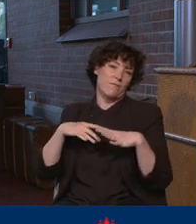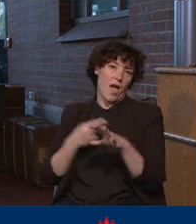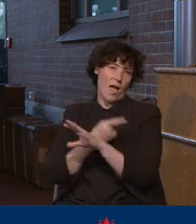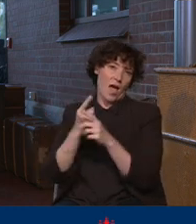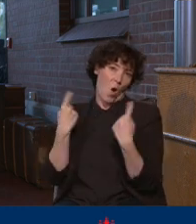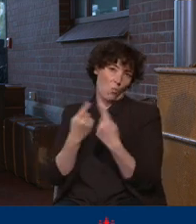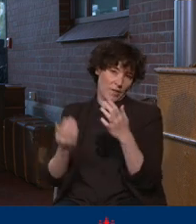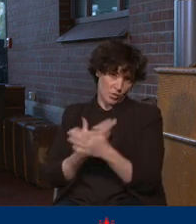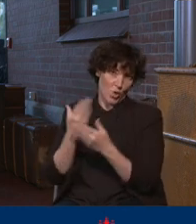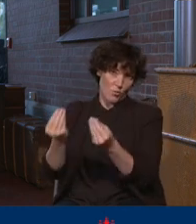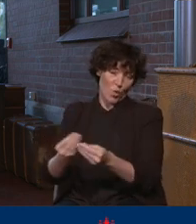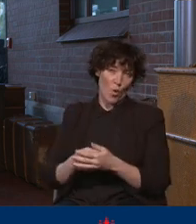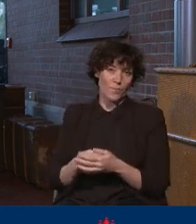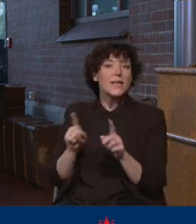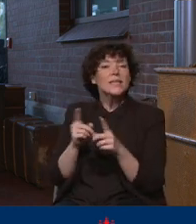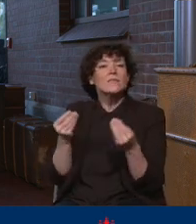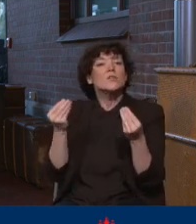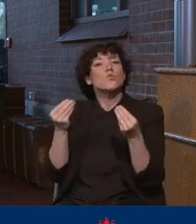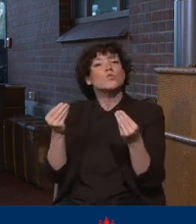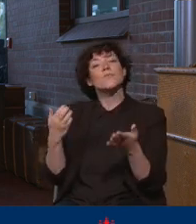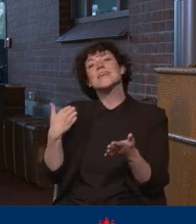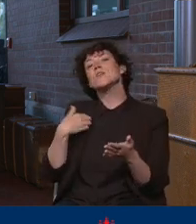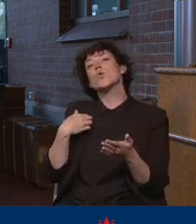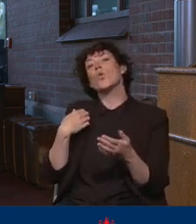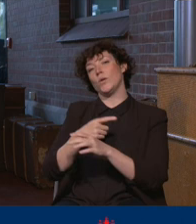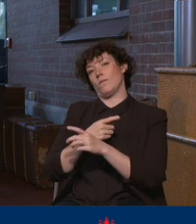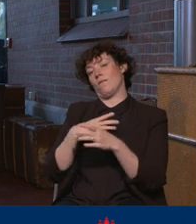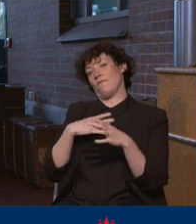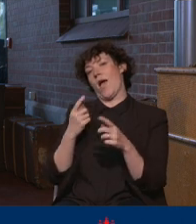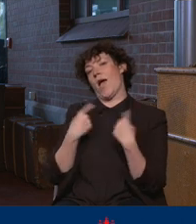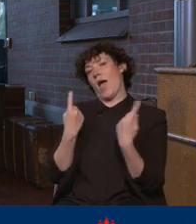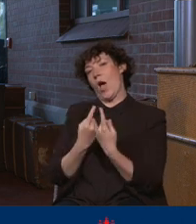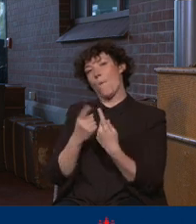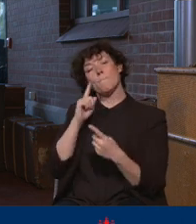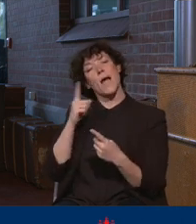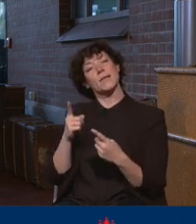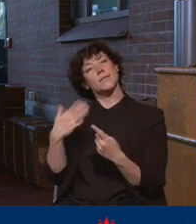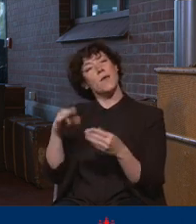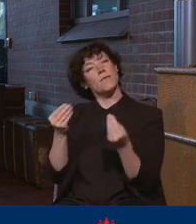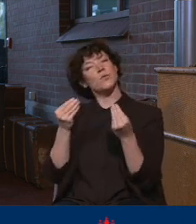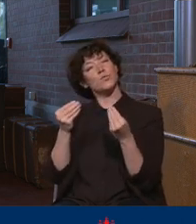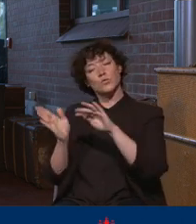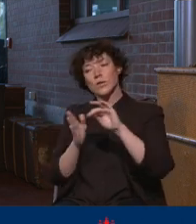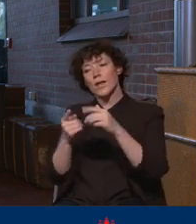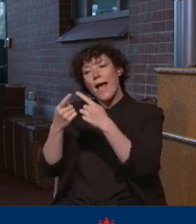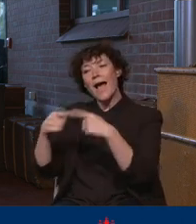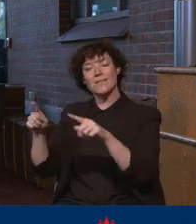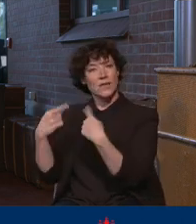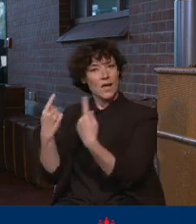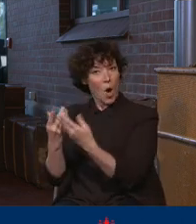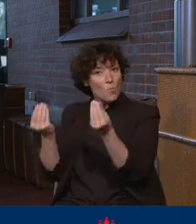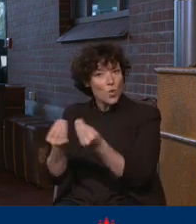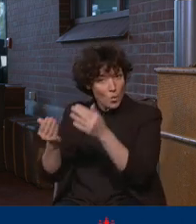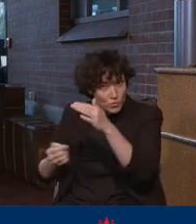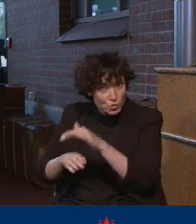klassischen sinne der grünen freiräume aber andere freiräume die durch bebauung entstehen das ist glaube ich ein wichtiges thema